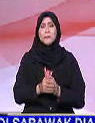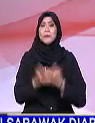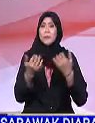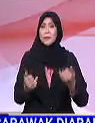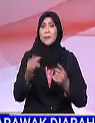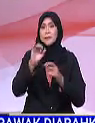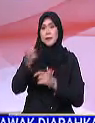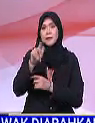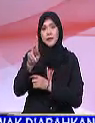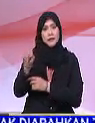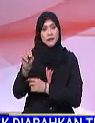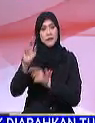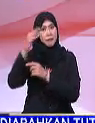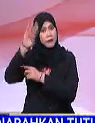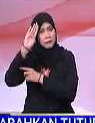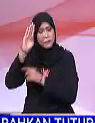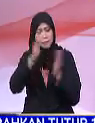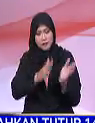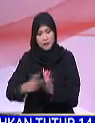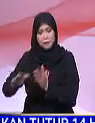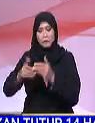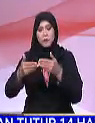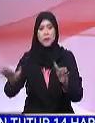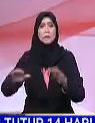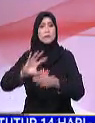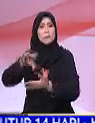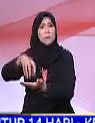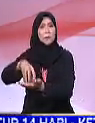itu, JKN Perlis sedang merancang untuk membuka satu